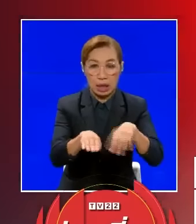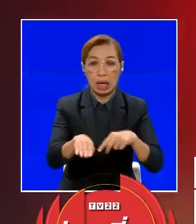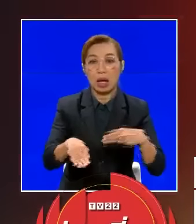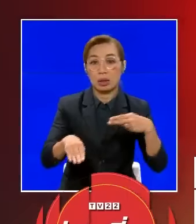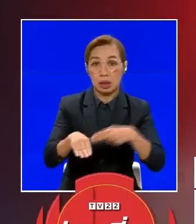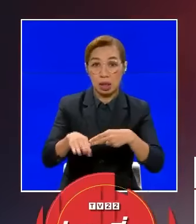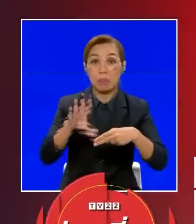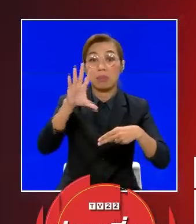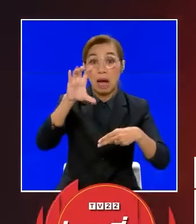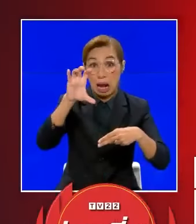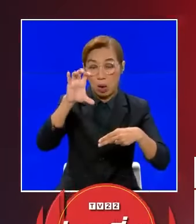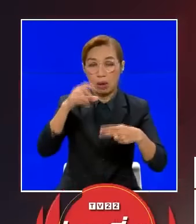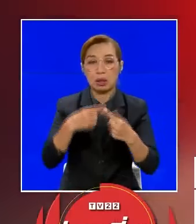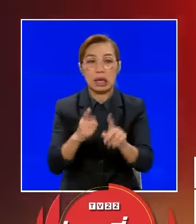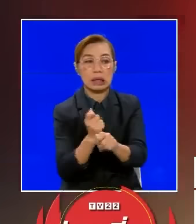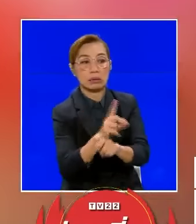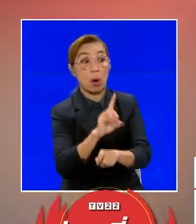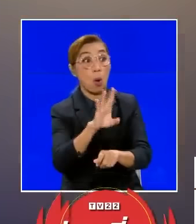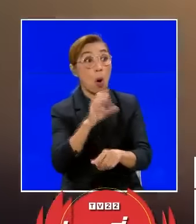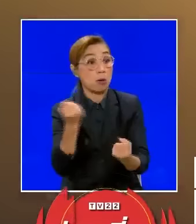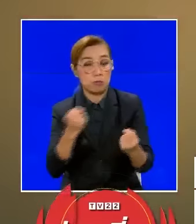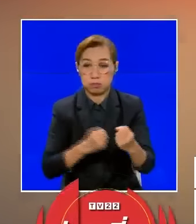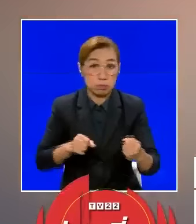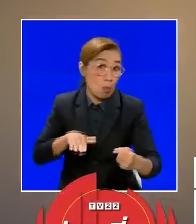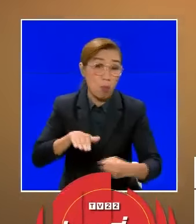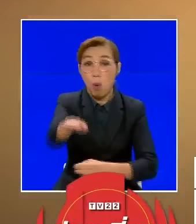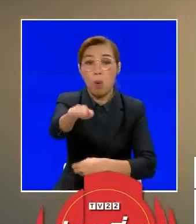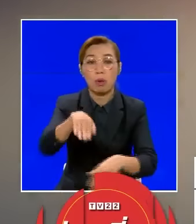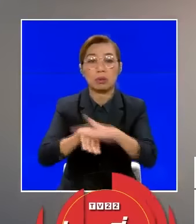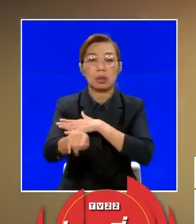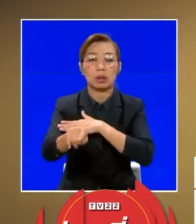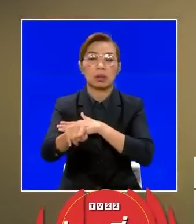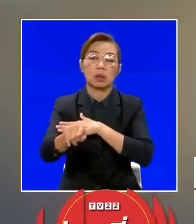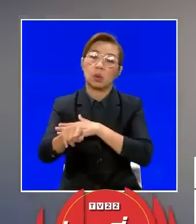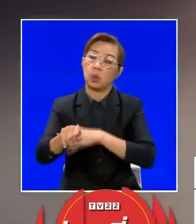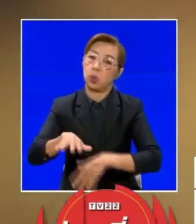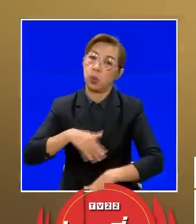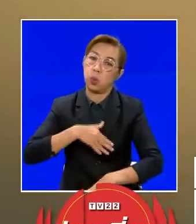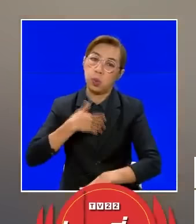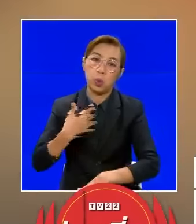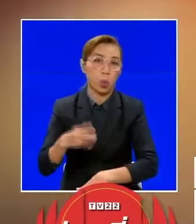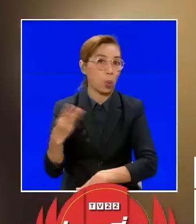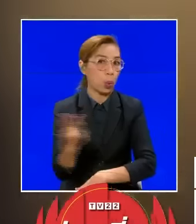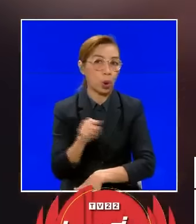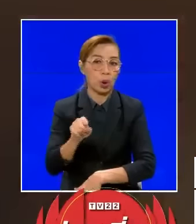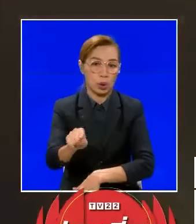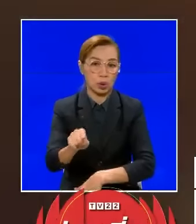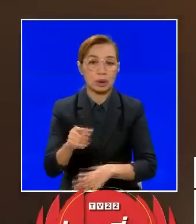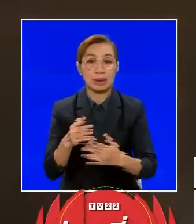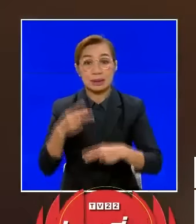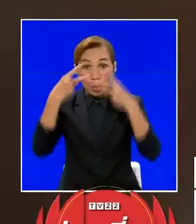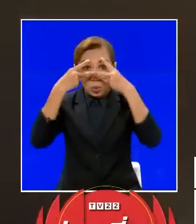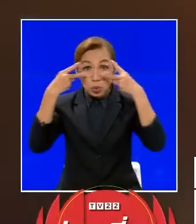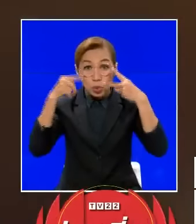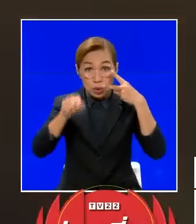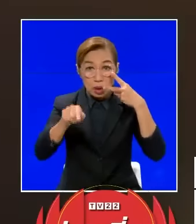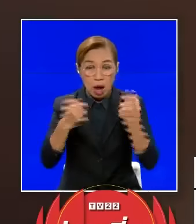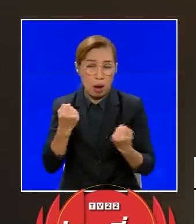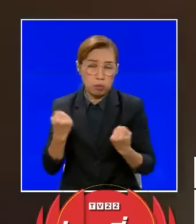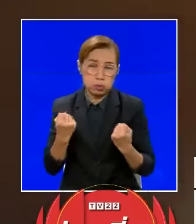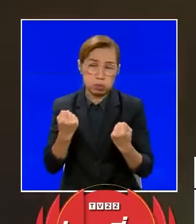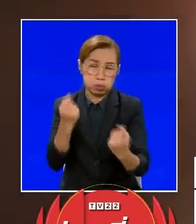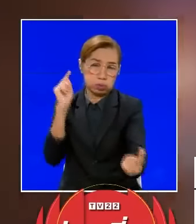เดียวฮะแล้วก็เร่งเครื่องหนีต่อโอ้โหชีวิตมันจะฟาสขนาดไหนอะนะคนร้ายเนี่ยขับหนีไปถึงหน